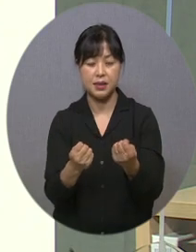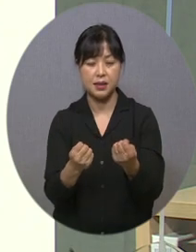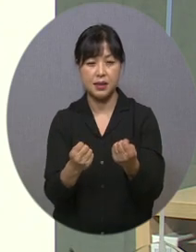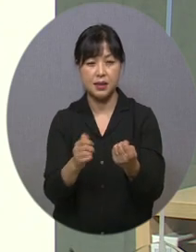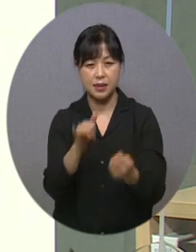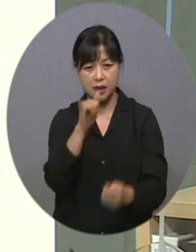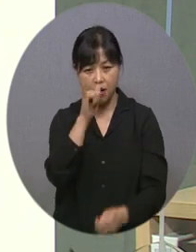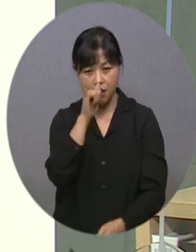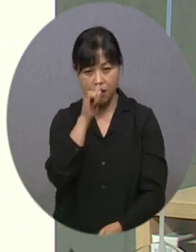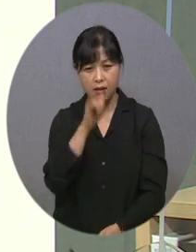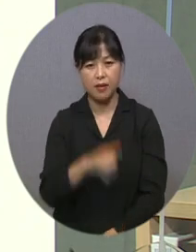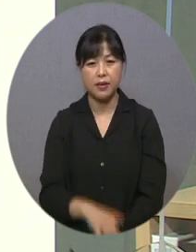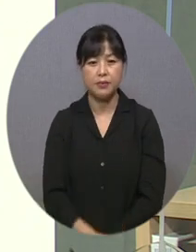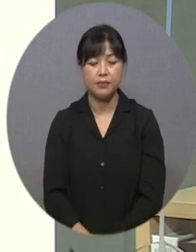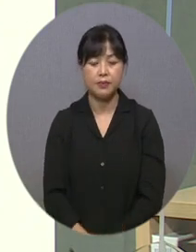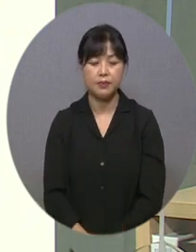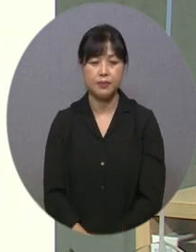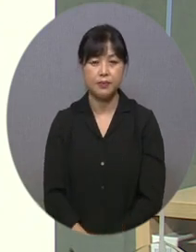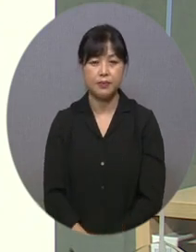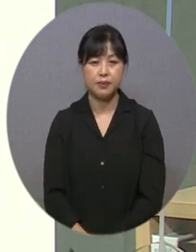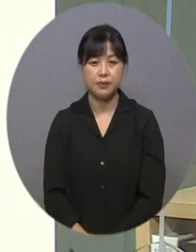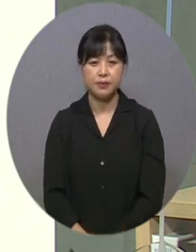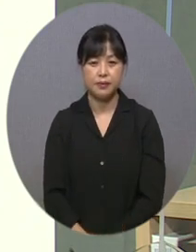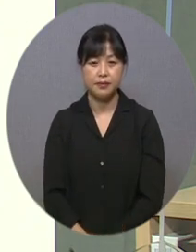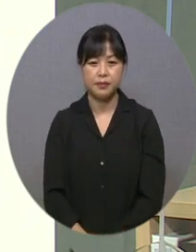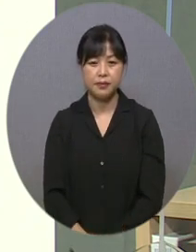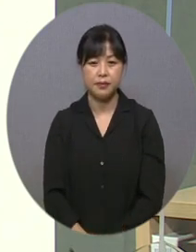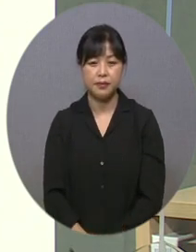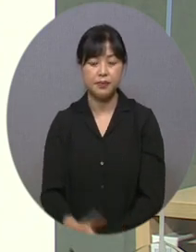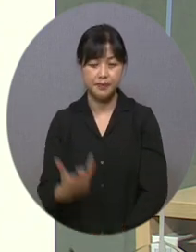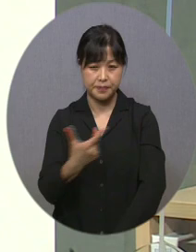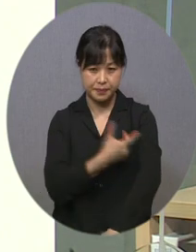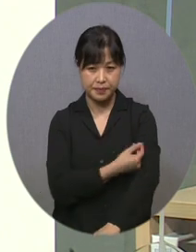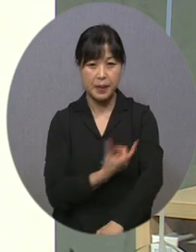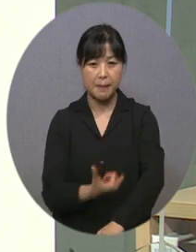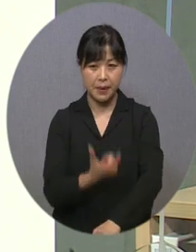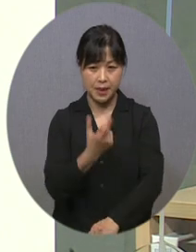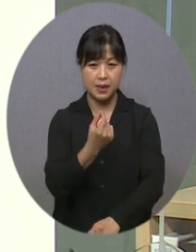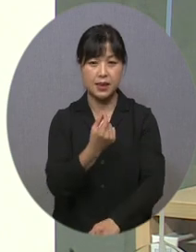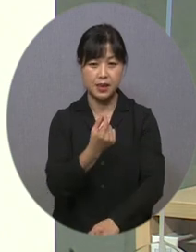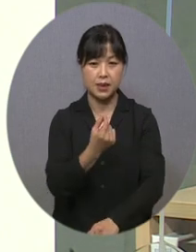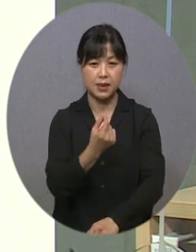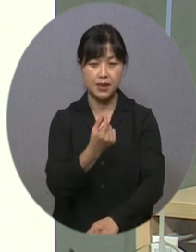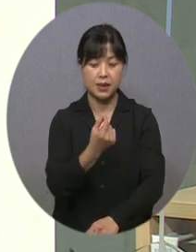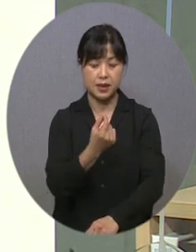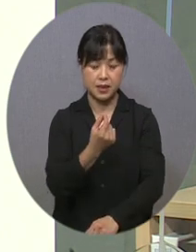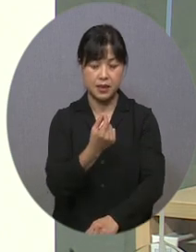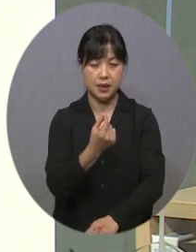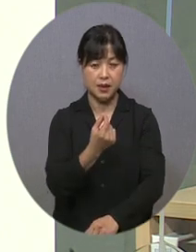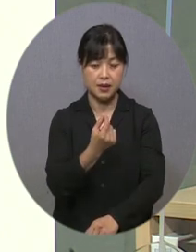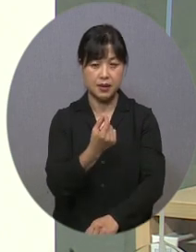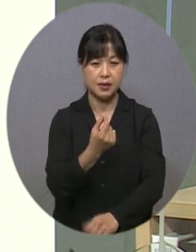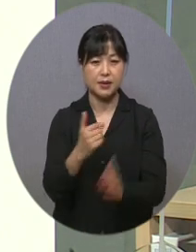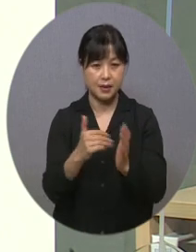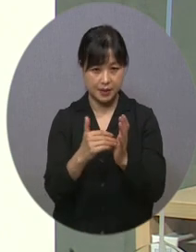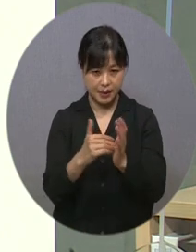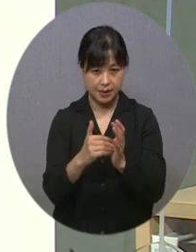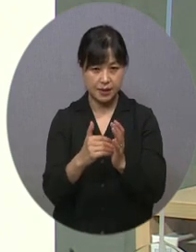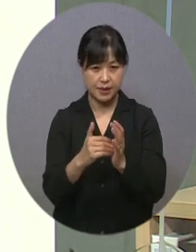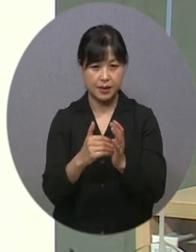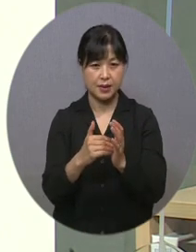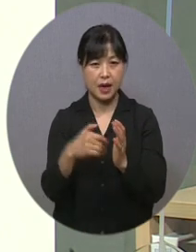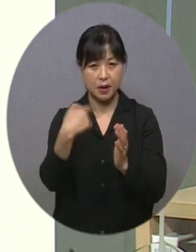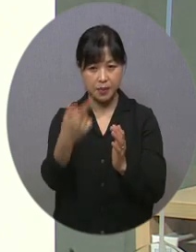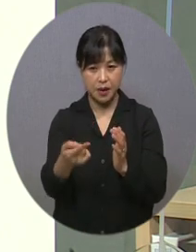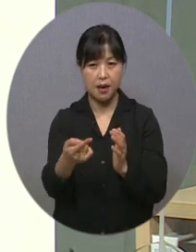국민들이 많이 계시는 것 같은데 아무쪼록 빨리 백신 접종을 끝내고 우리가 아주